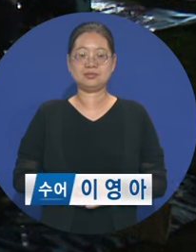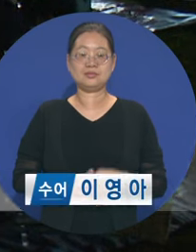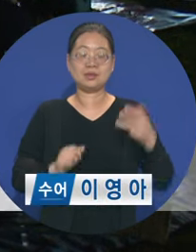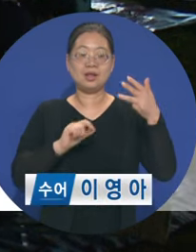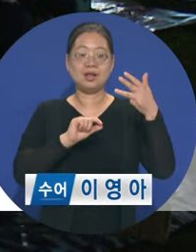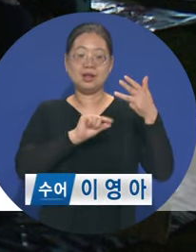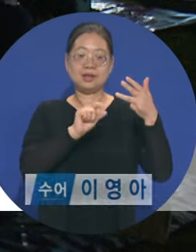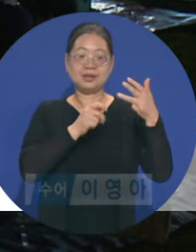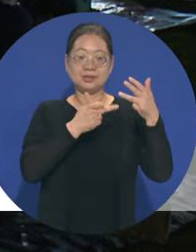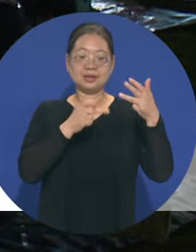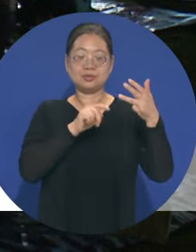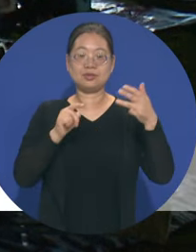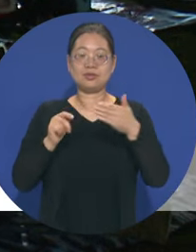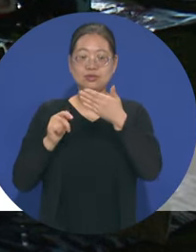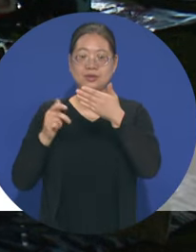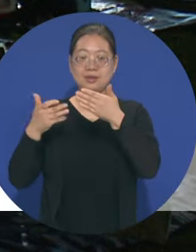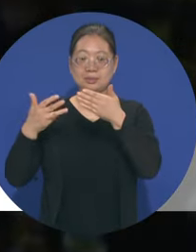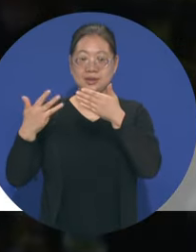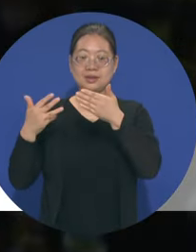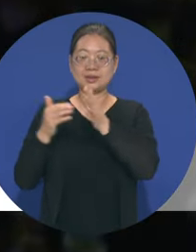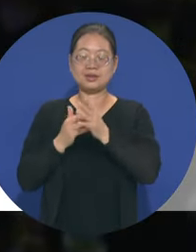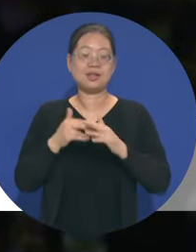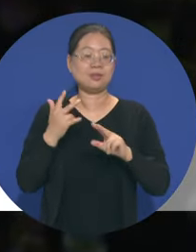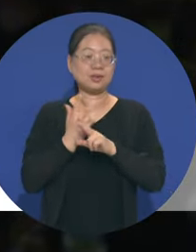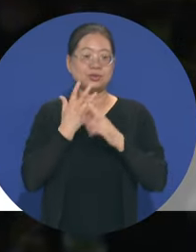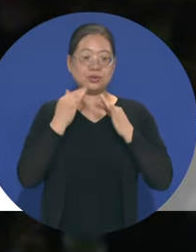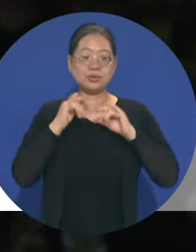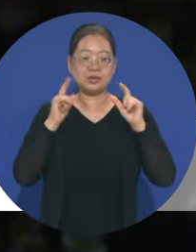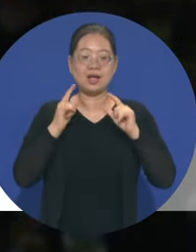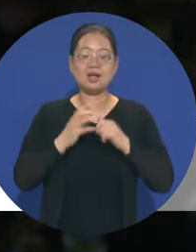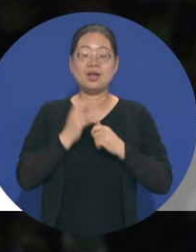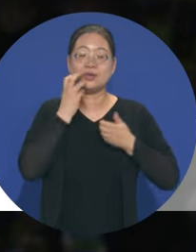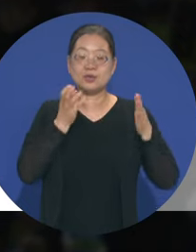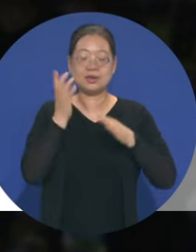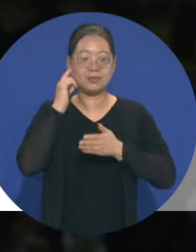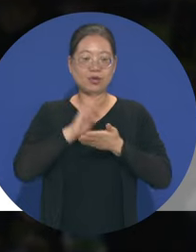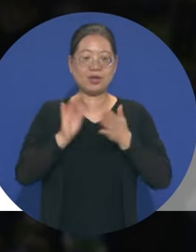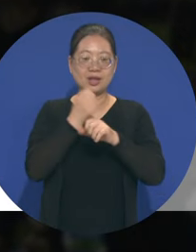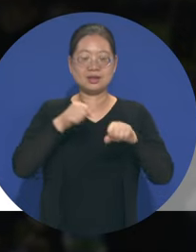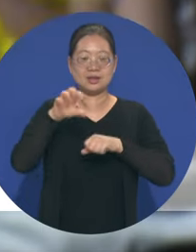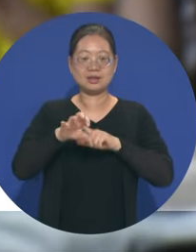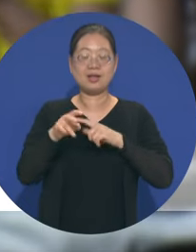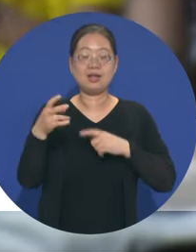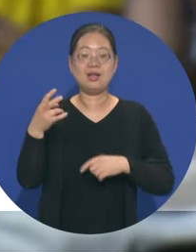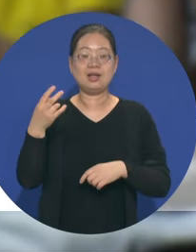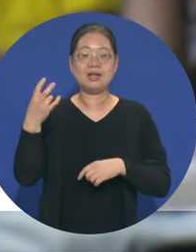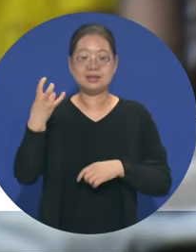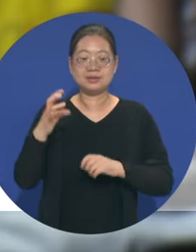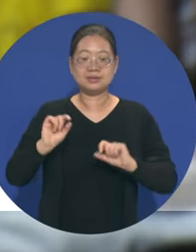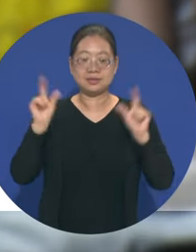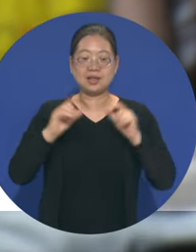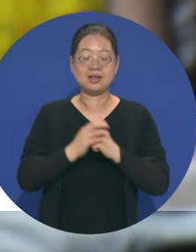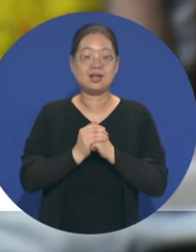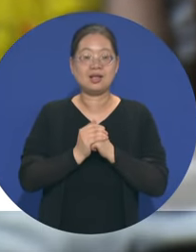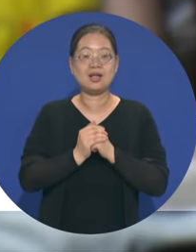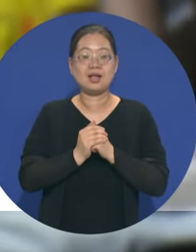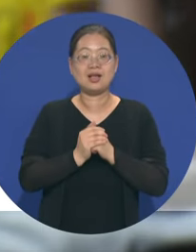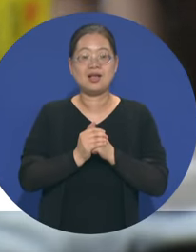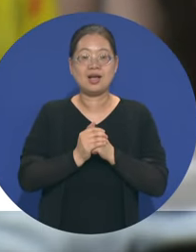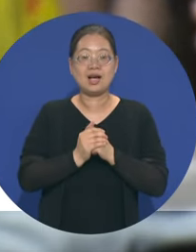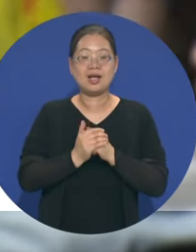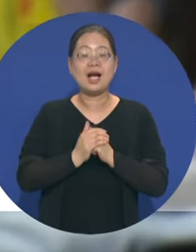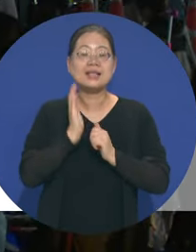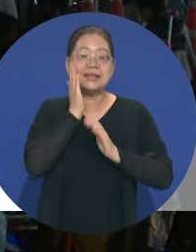8월 17일부터 9월 8일까지 매주 주말 경기 평화광장에서 2024 경기 평화광장 잔디밭 영화제가